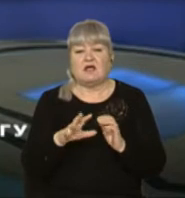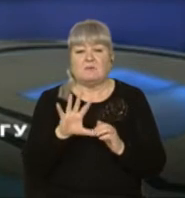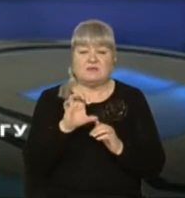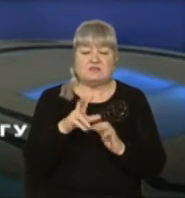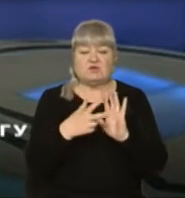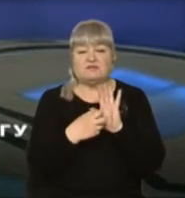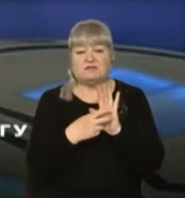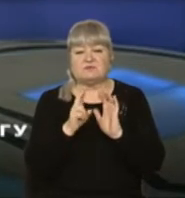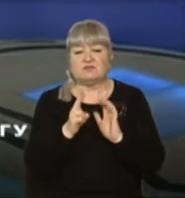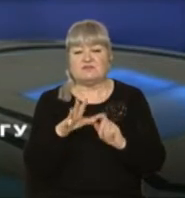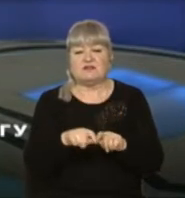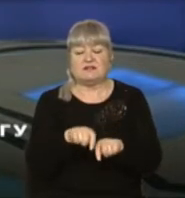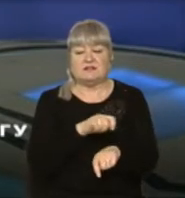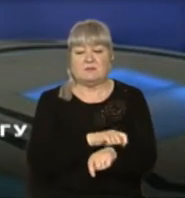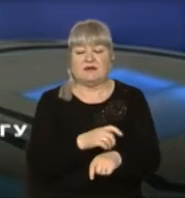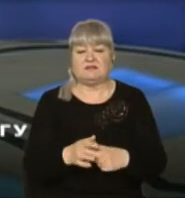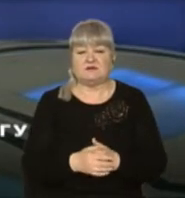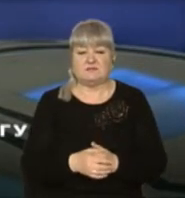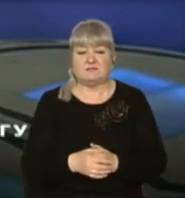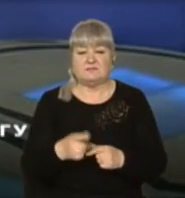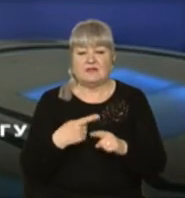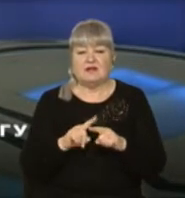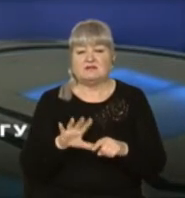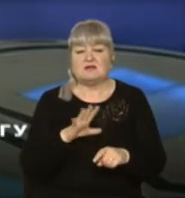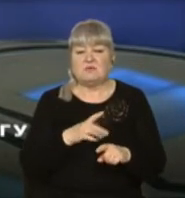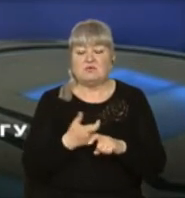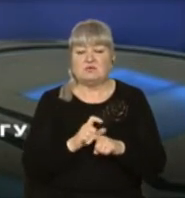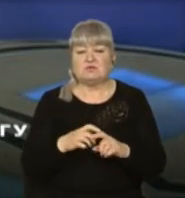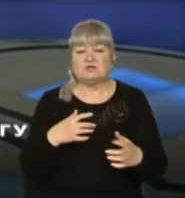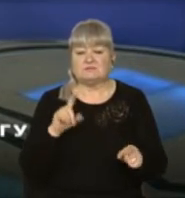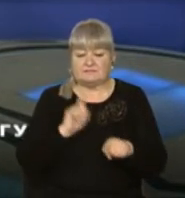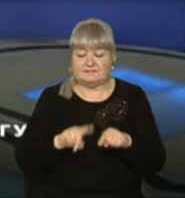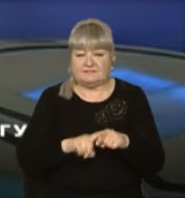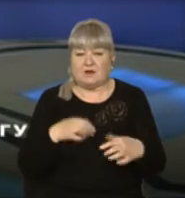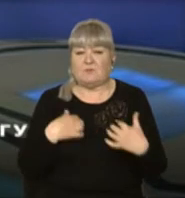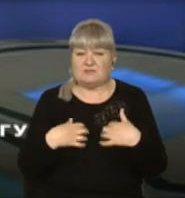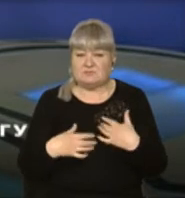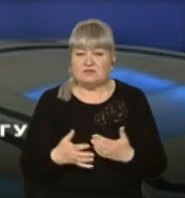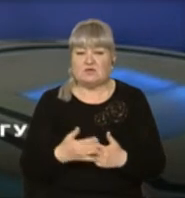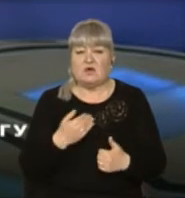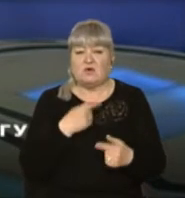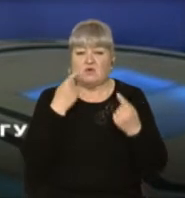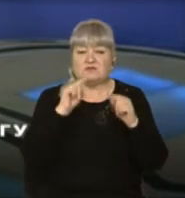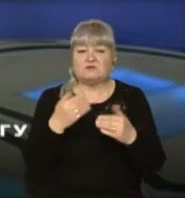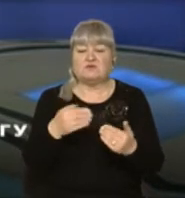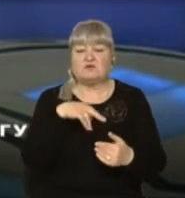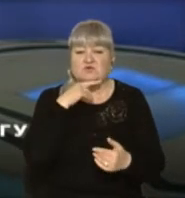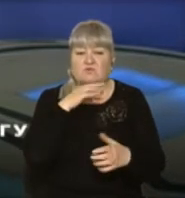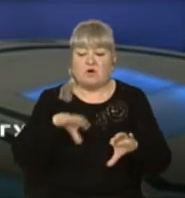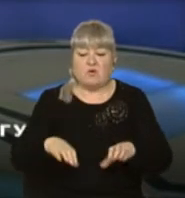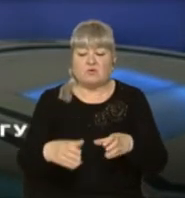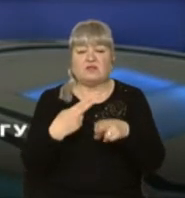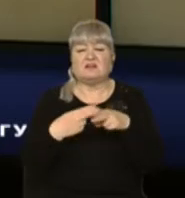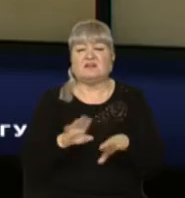500-800 квадратних метрів. Ми не могли сьогодні встановити, бо це було поспішно, розумієте? Але хотів би я звернути вашу увагу, ця бруківка неякісна.